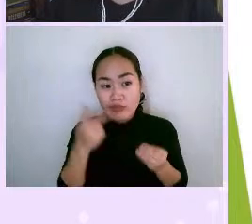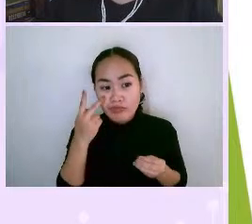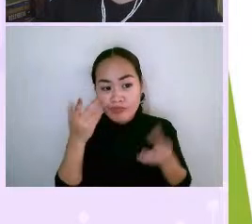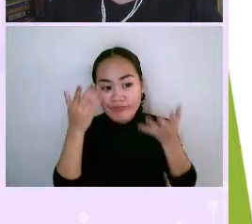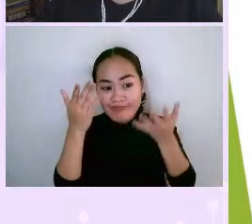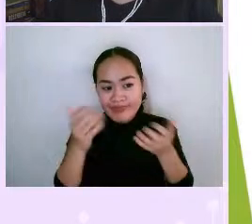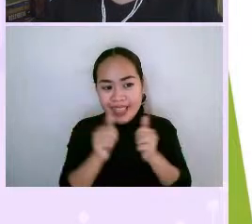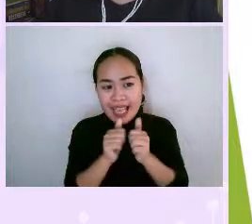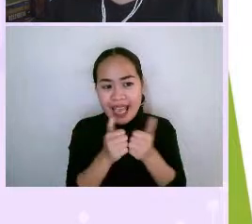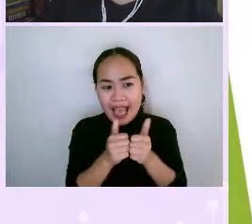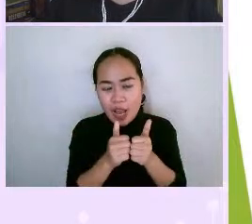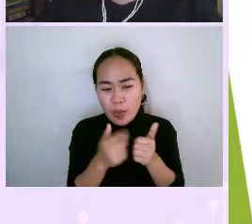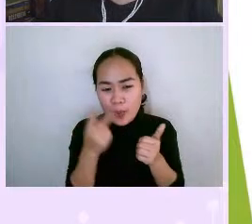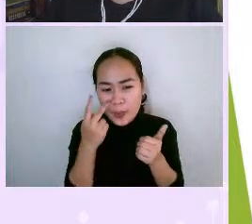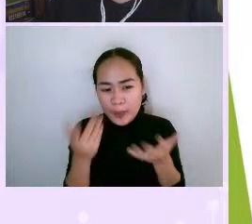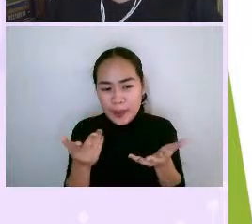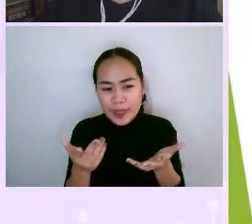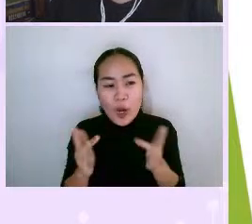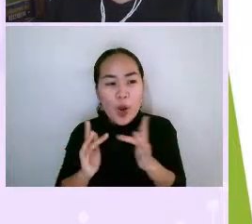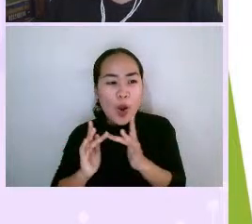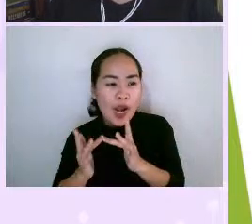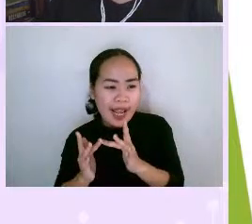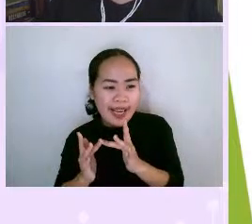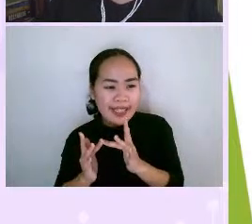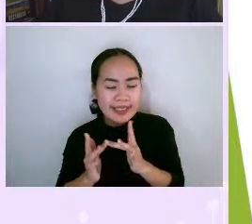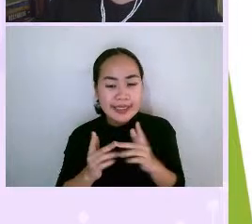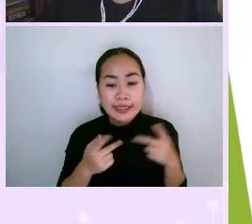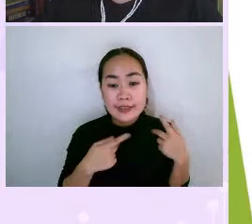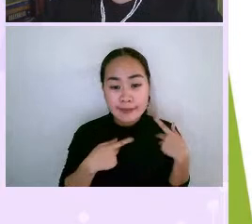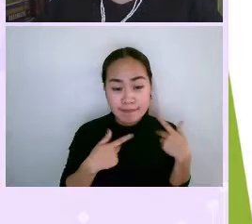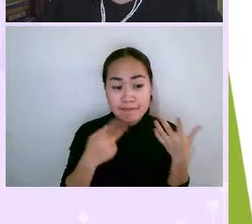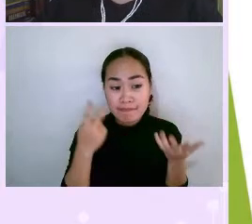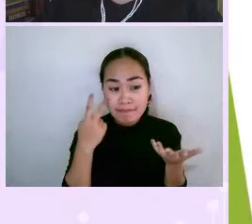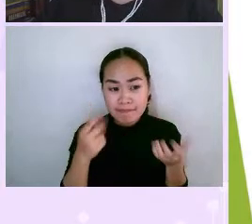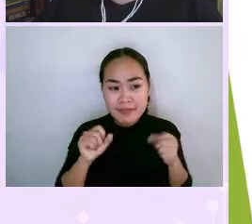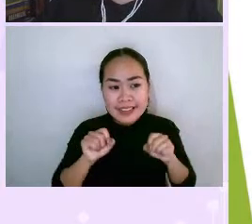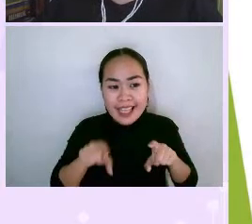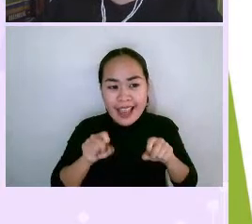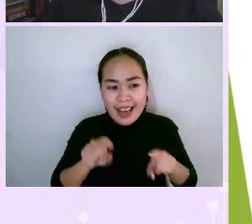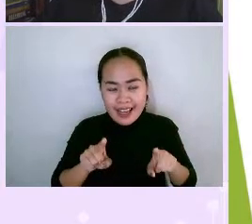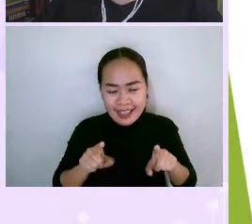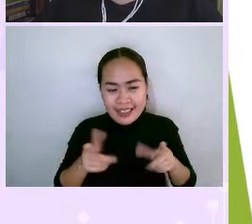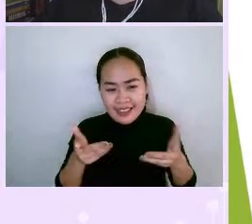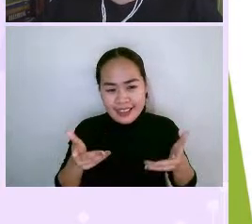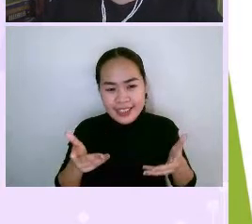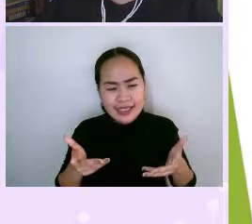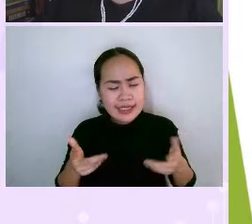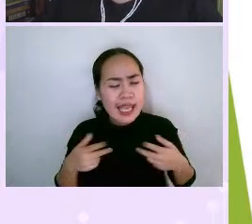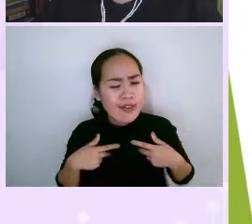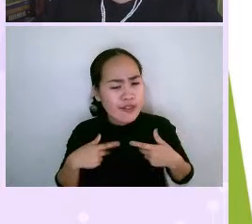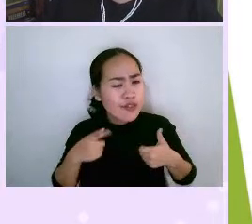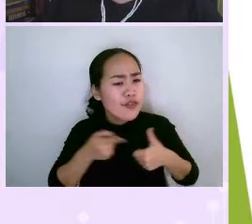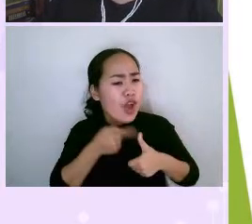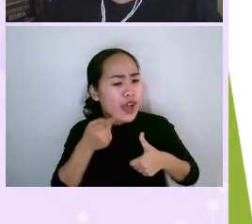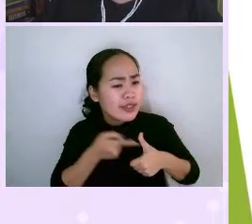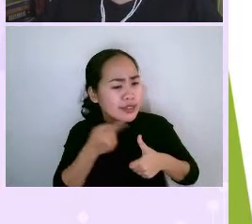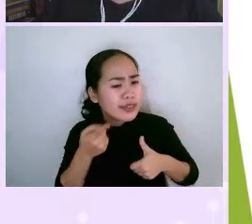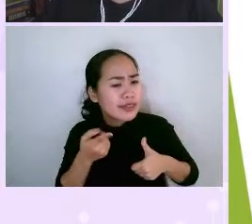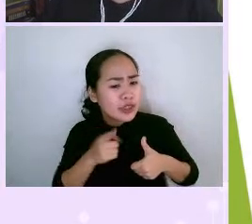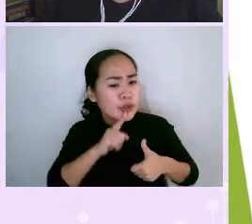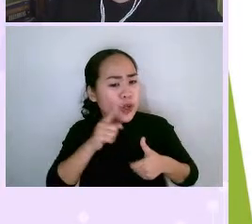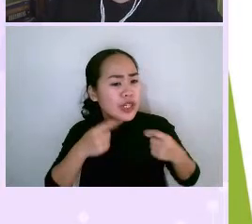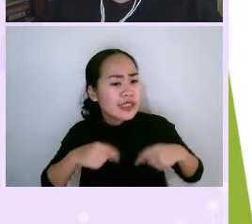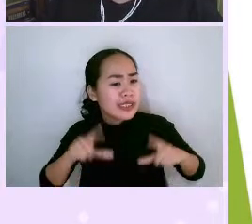retailing, meron din po tayong online, selling online. So we have the first, we launched